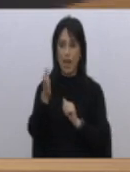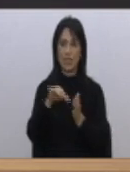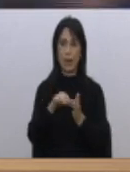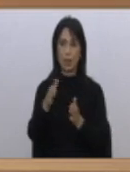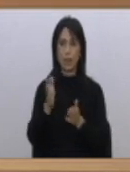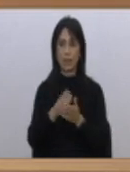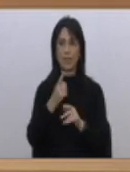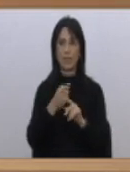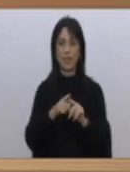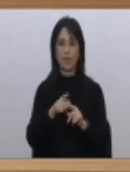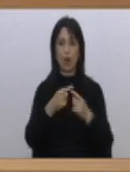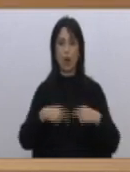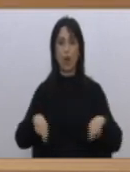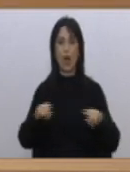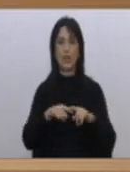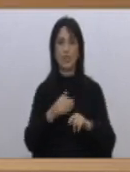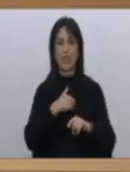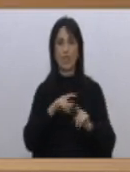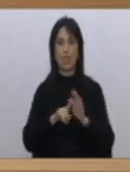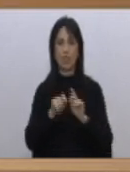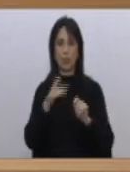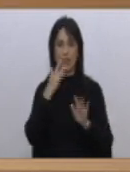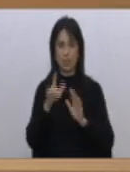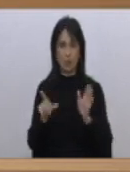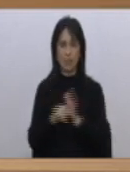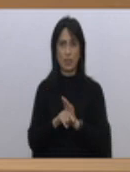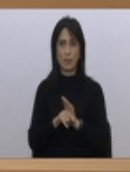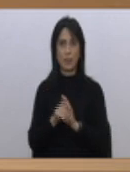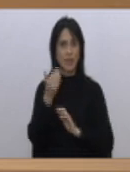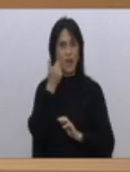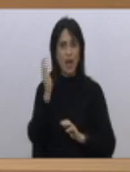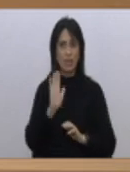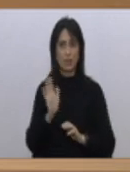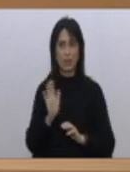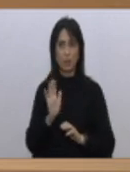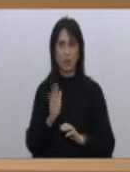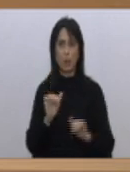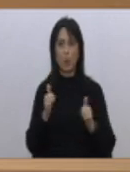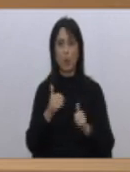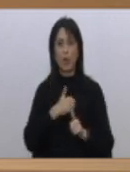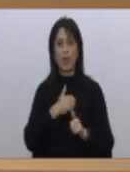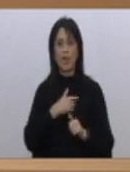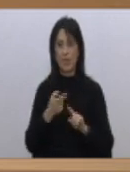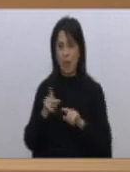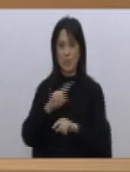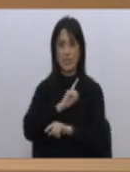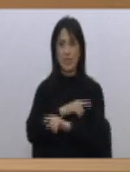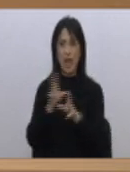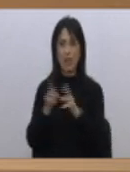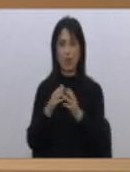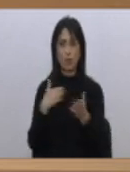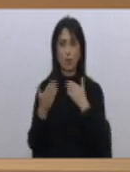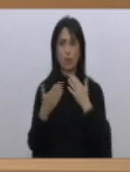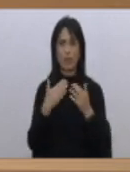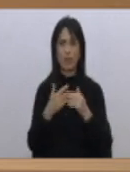და ის კოალიცია რომ გინდათ შექმნათ ნაციონალ მომზრაობასთან, არ ცხვენიათ როგორ გინდათ ამ ძალასთან